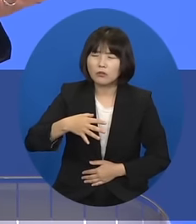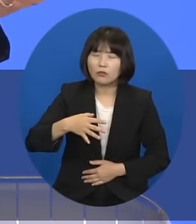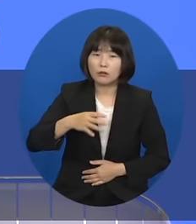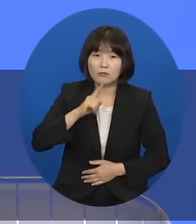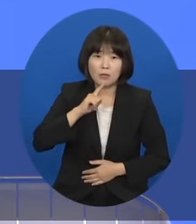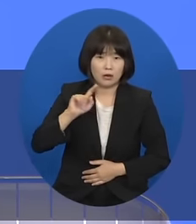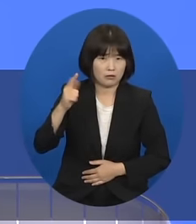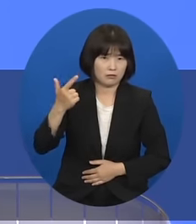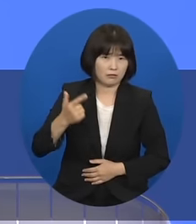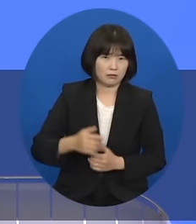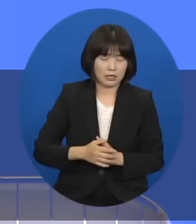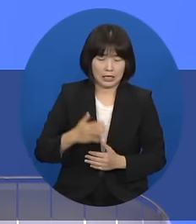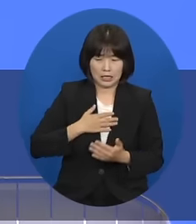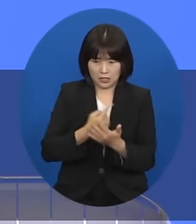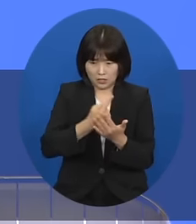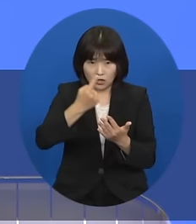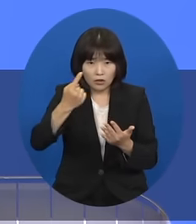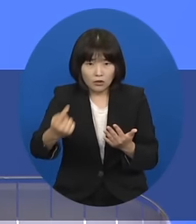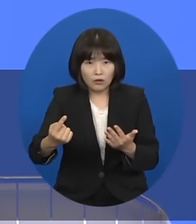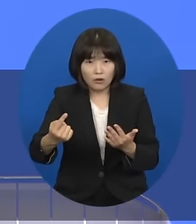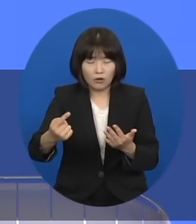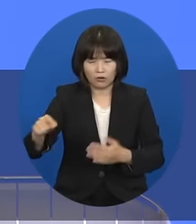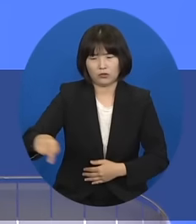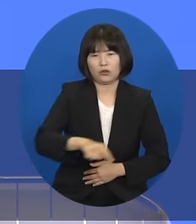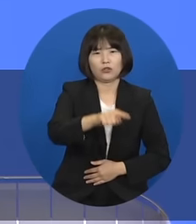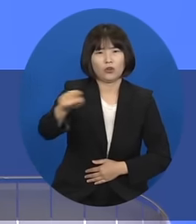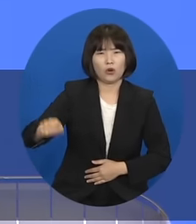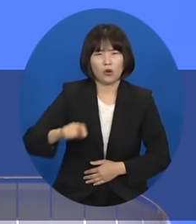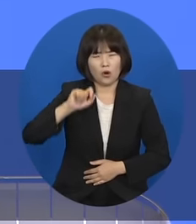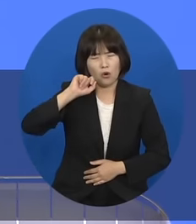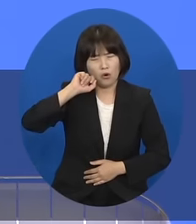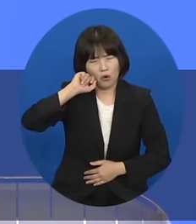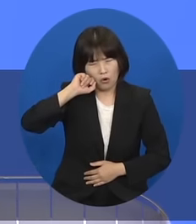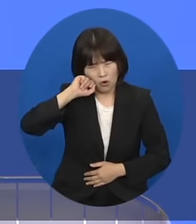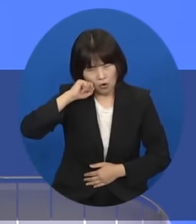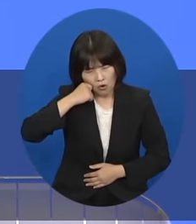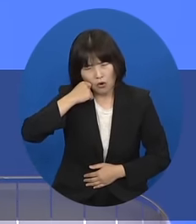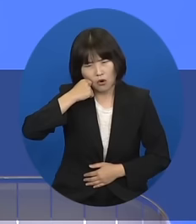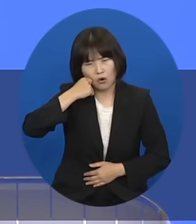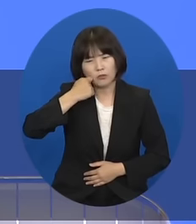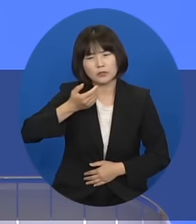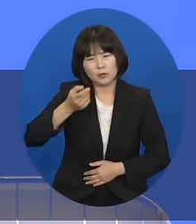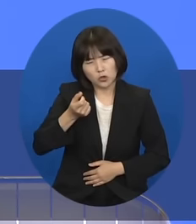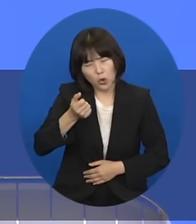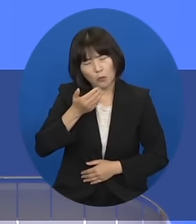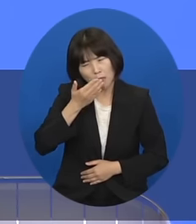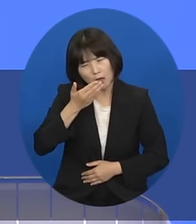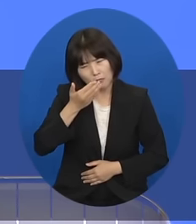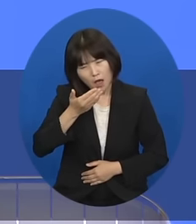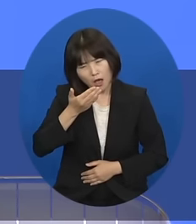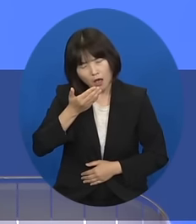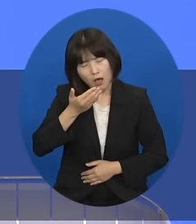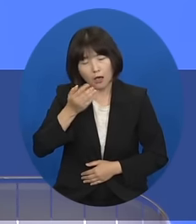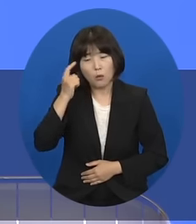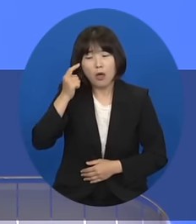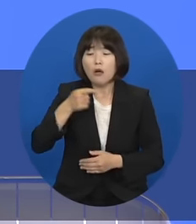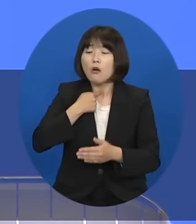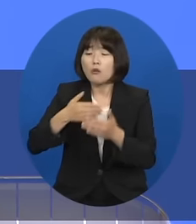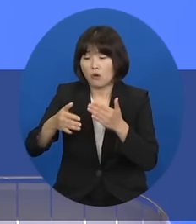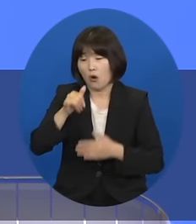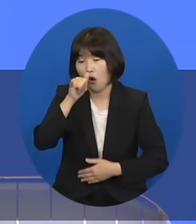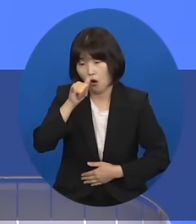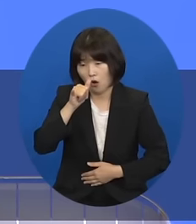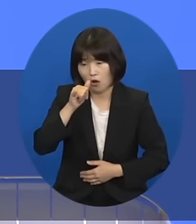않았고요, 나를 떠나서는 너희가 어렵겠지만 조금은 할 수 있을 거야, 왜 너에게 경력이 있으니까, 경험이